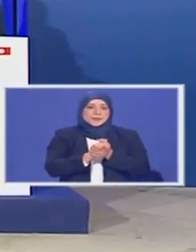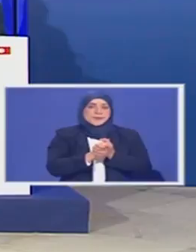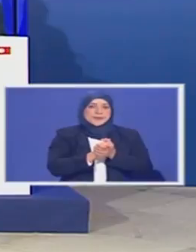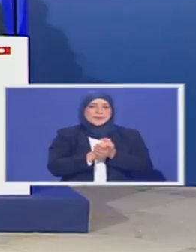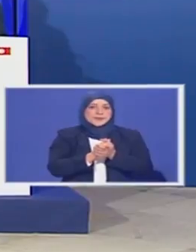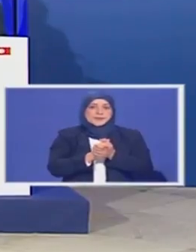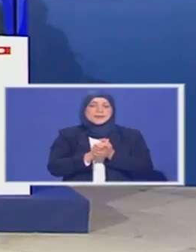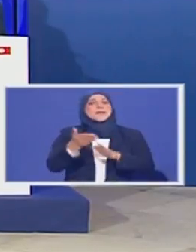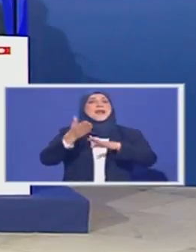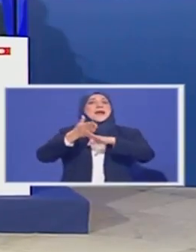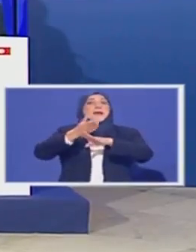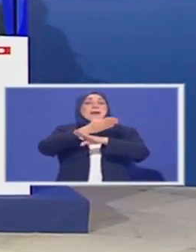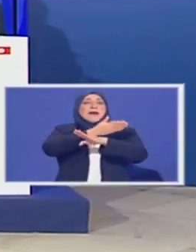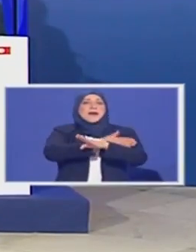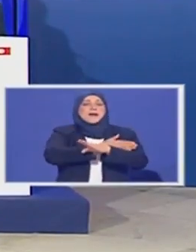قبل ما نمشيو في